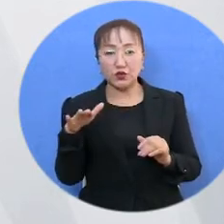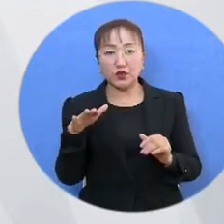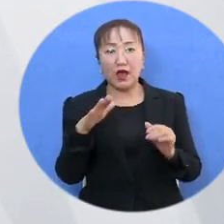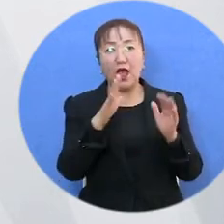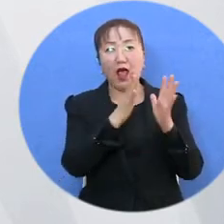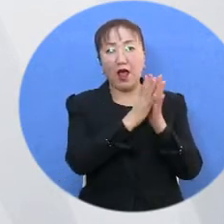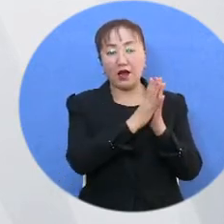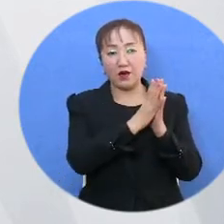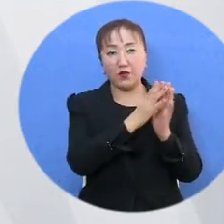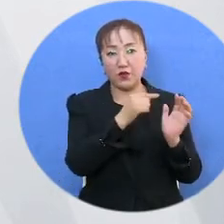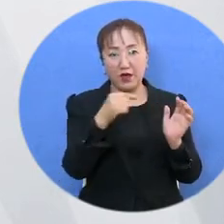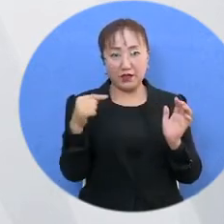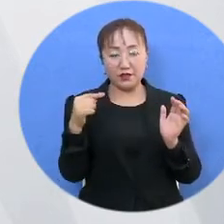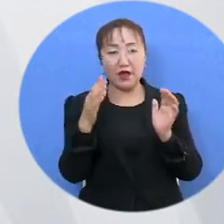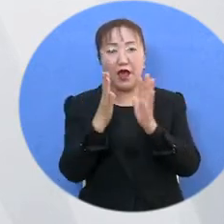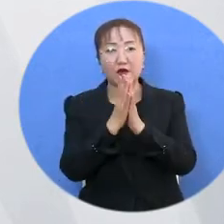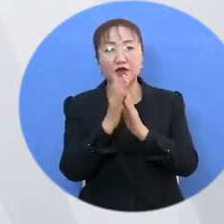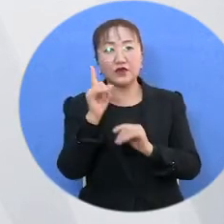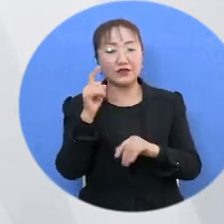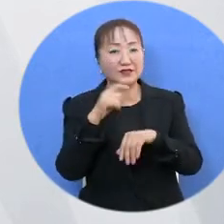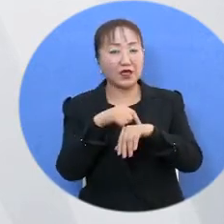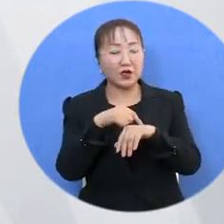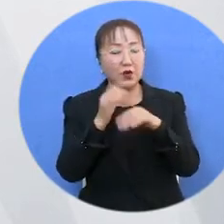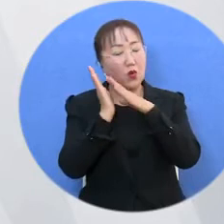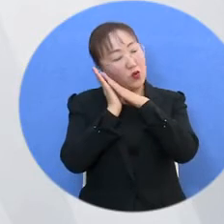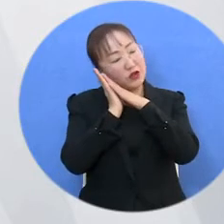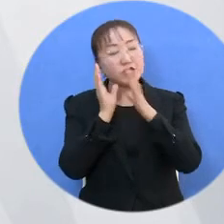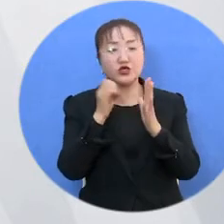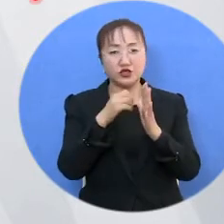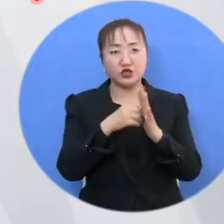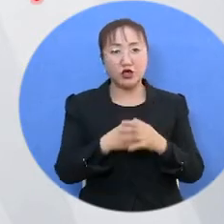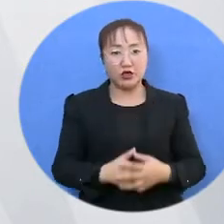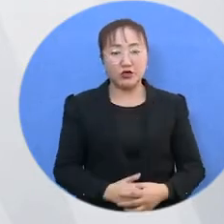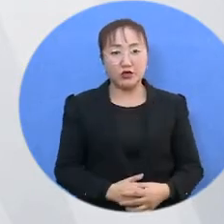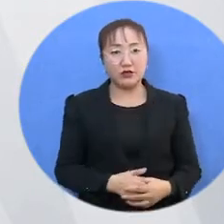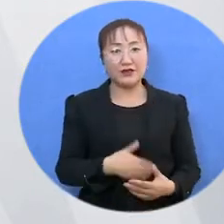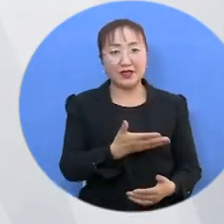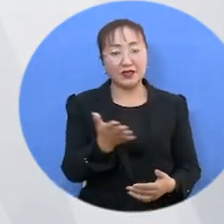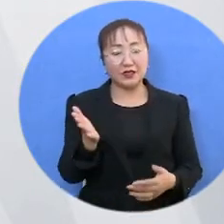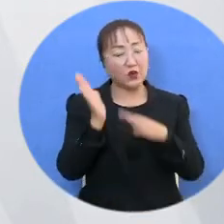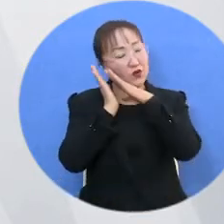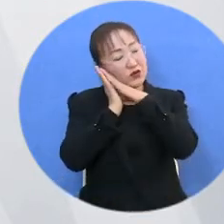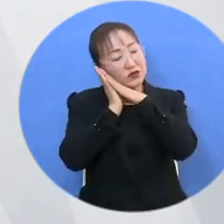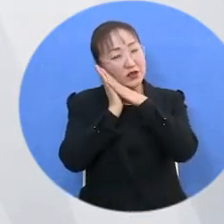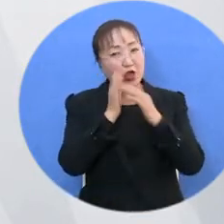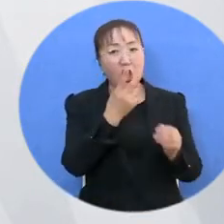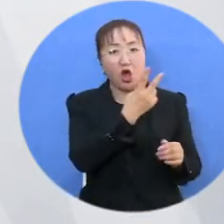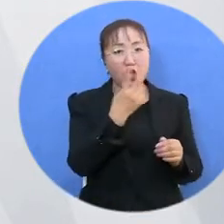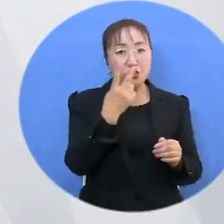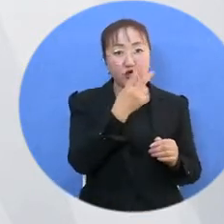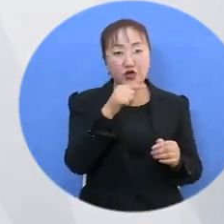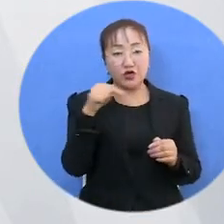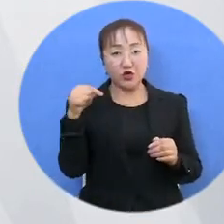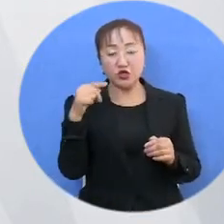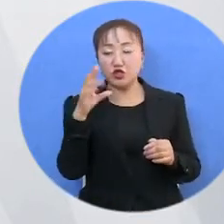вэ гэвэл 10-11 цаг унтах ёстой байна. Хүүхдүүд та нарыг унтчих явцад 22 цагаас 03